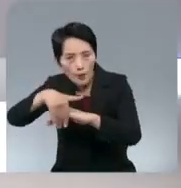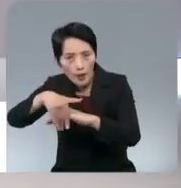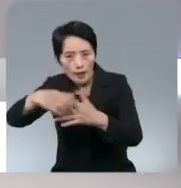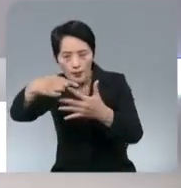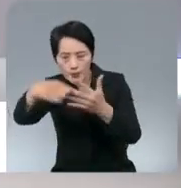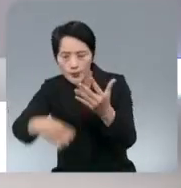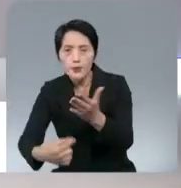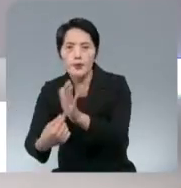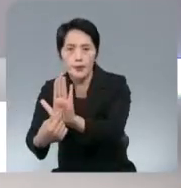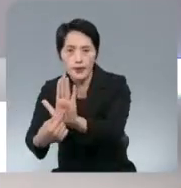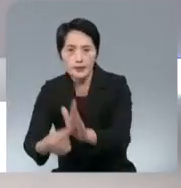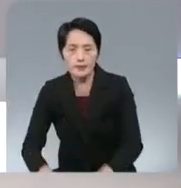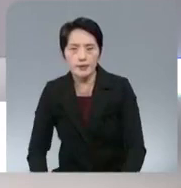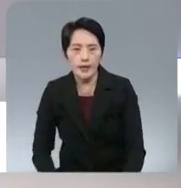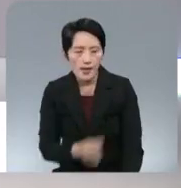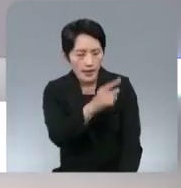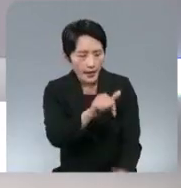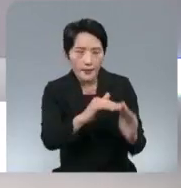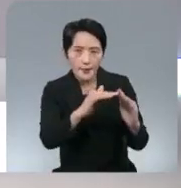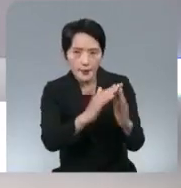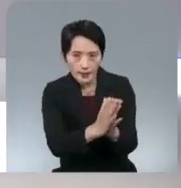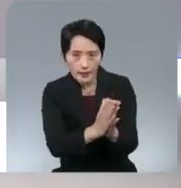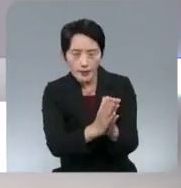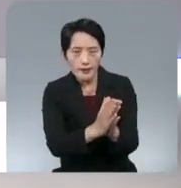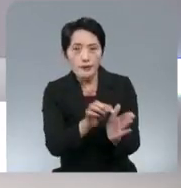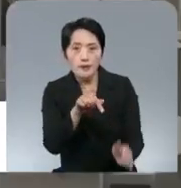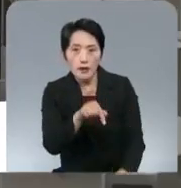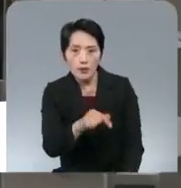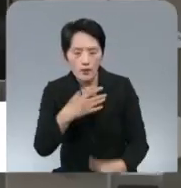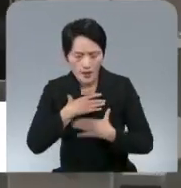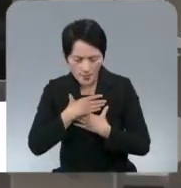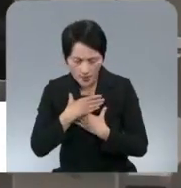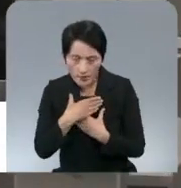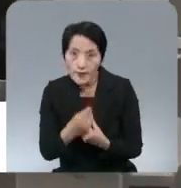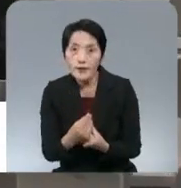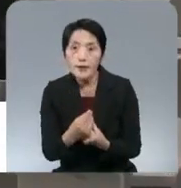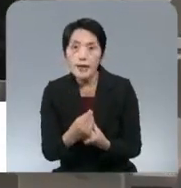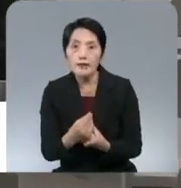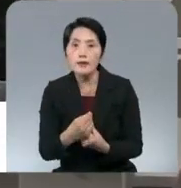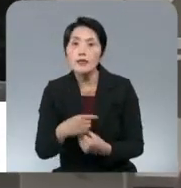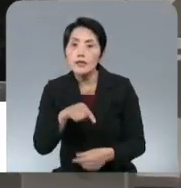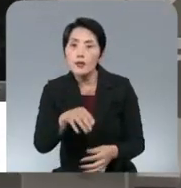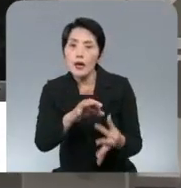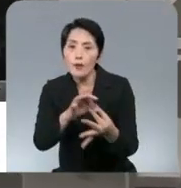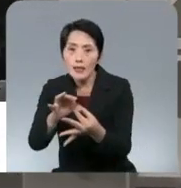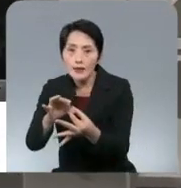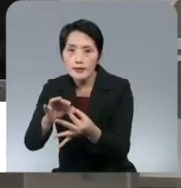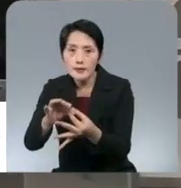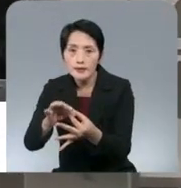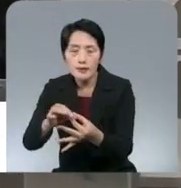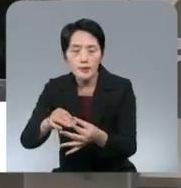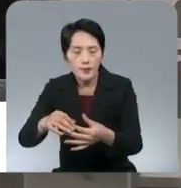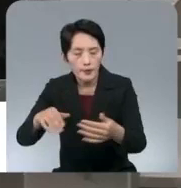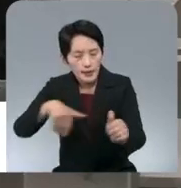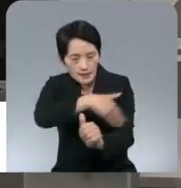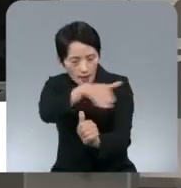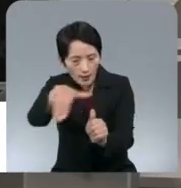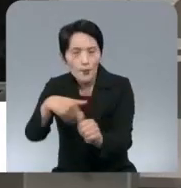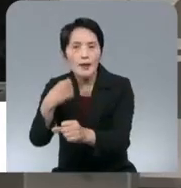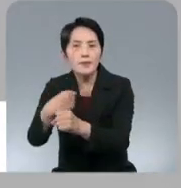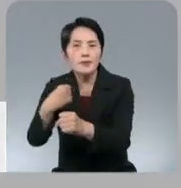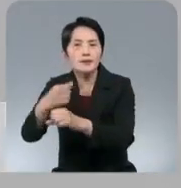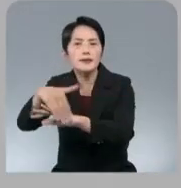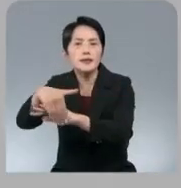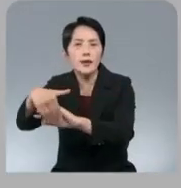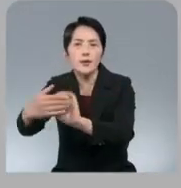của chính phủ tổng thống Donald song dơi theo đó Hàn Quốc sẽ kiến tạo môi trường để miền bắc tự khôi phục các cuộc đàm phán Phi hạt nhân hóa với tầm nhìn là